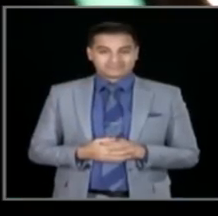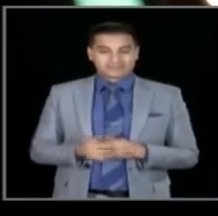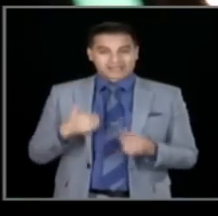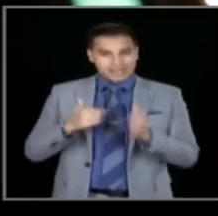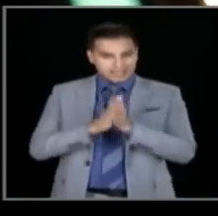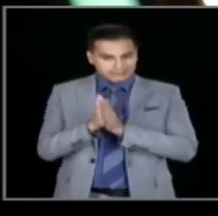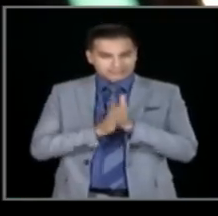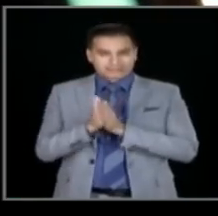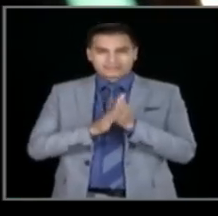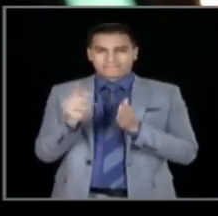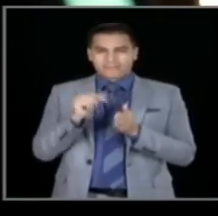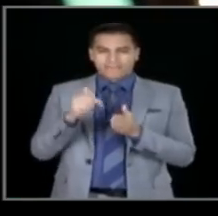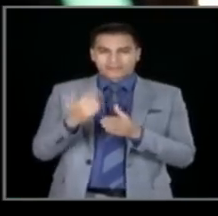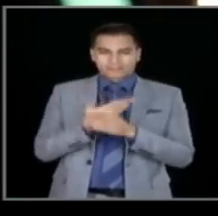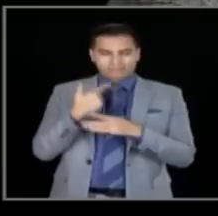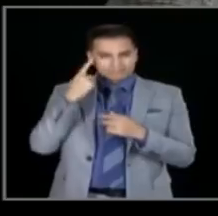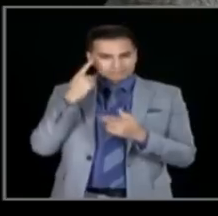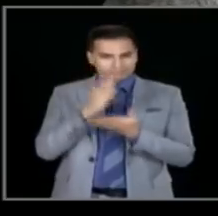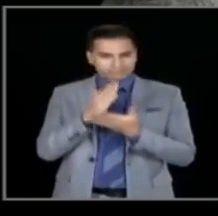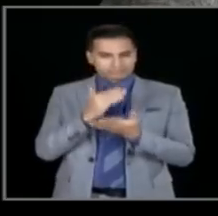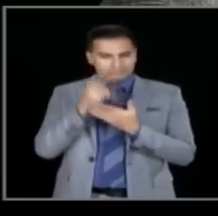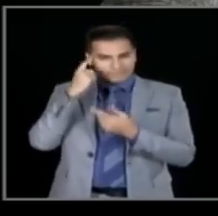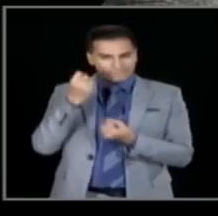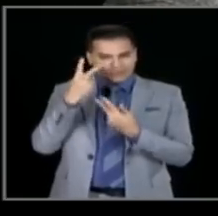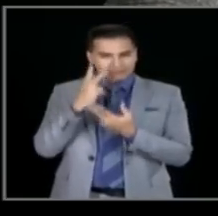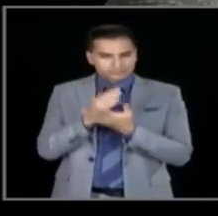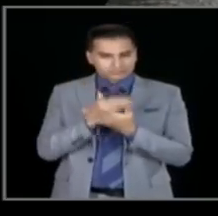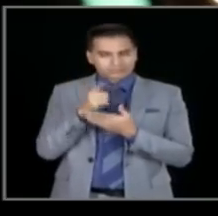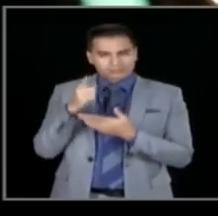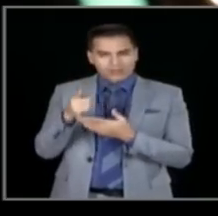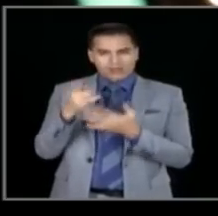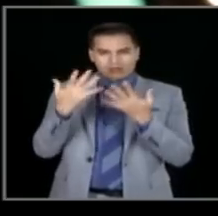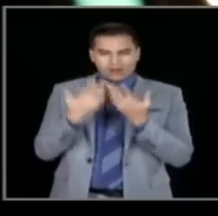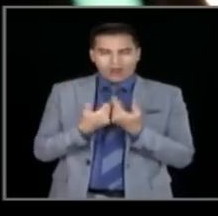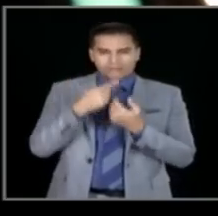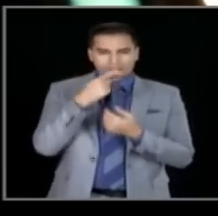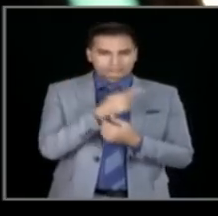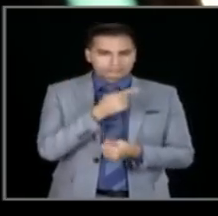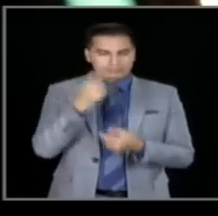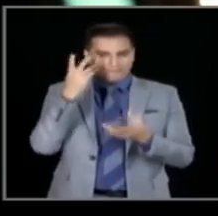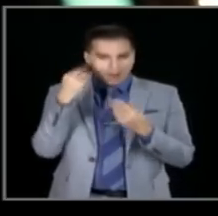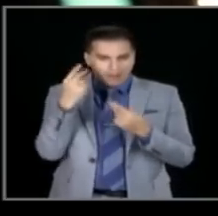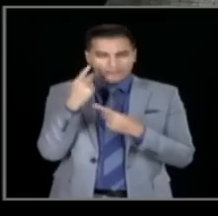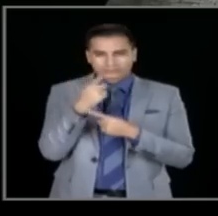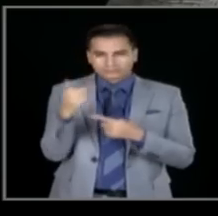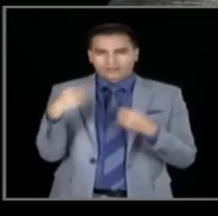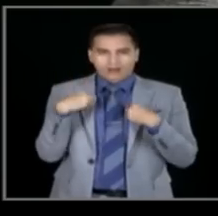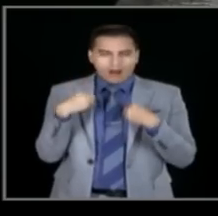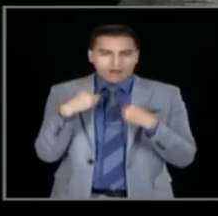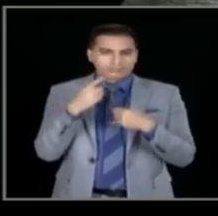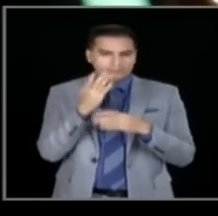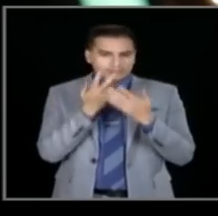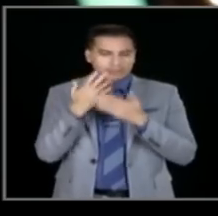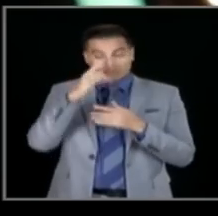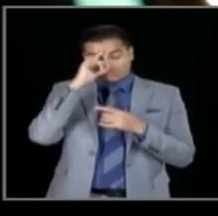استعدنا البرنامج عن طريق ان احنا كنا بنقسم المجالات على بعض، كنا بنسال بعض وبنعمل زوم كتير مع بعض، وجمعنا معلومات كتير من اكتر من مصدر، وان شاء الله في